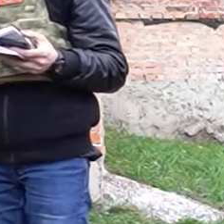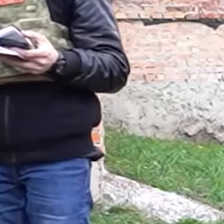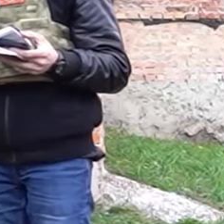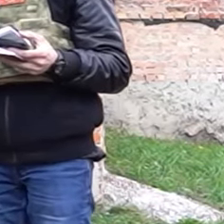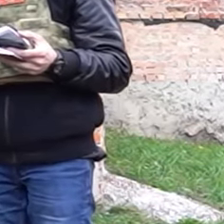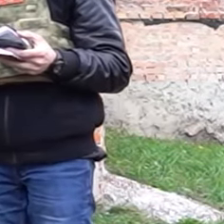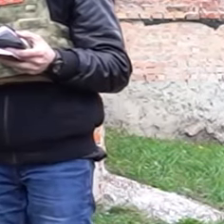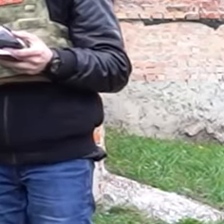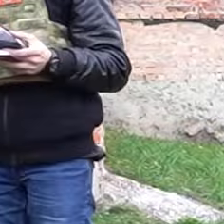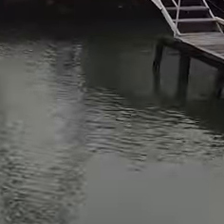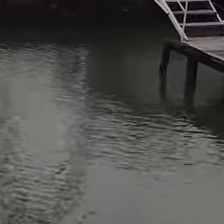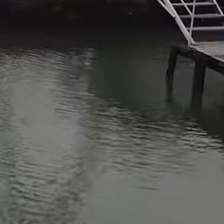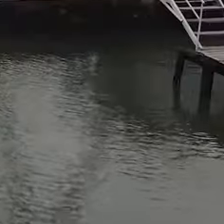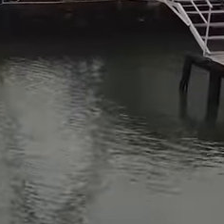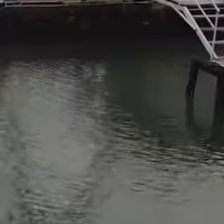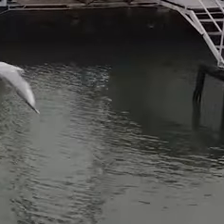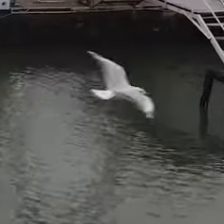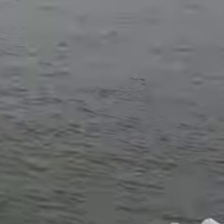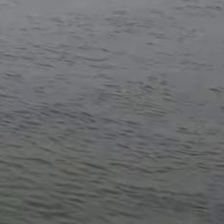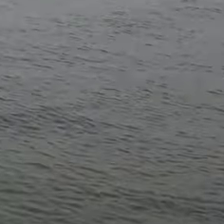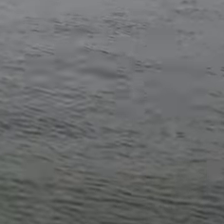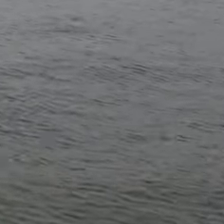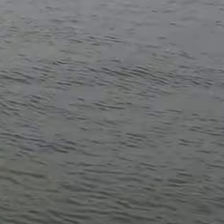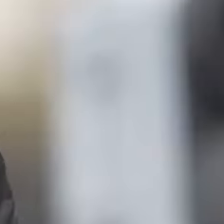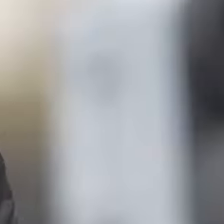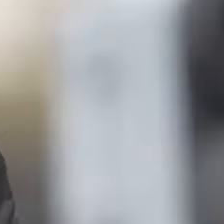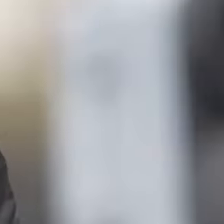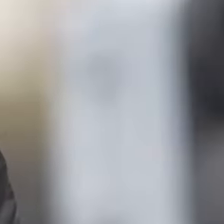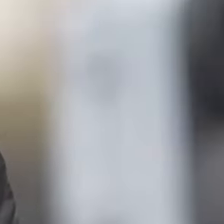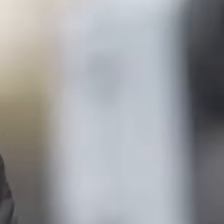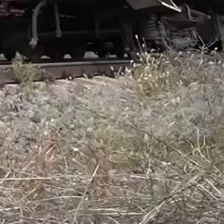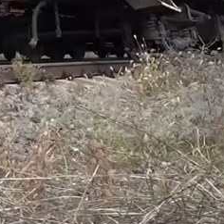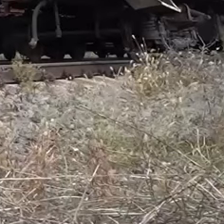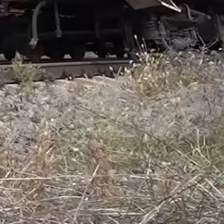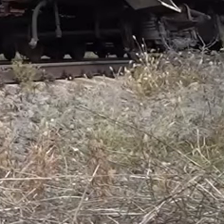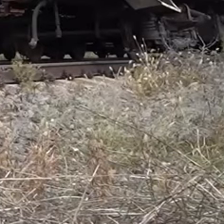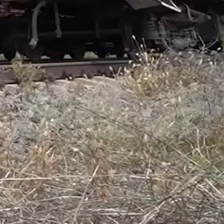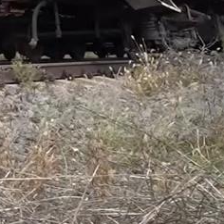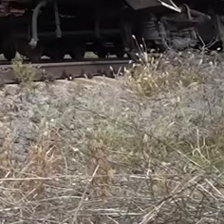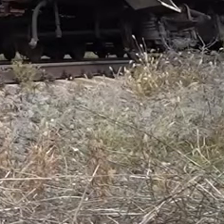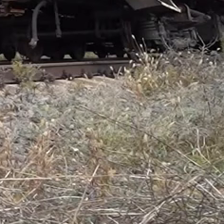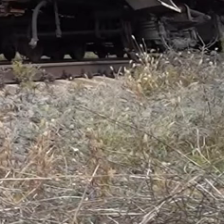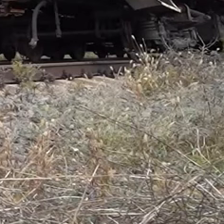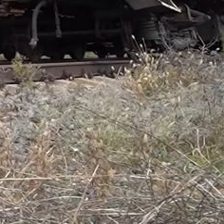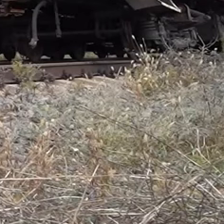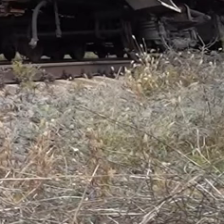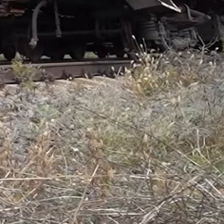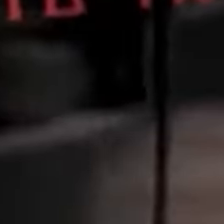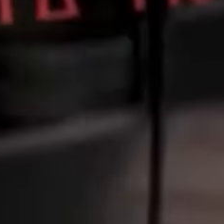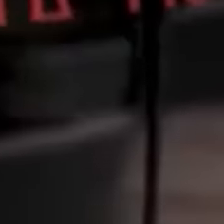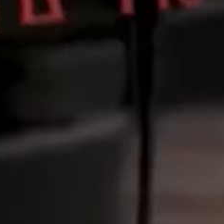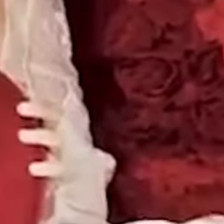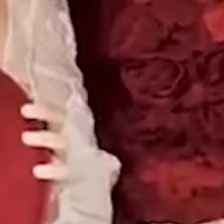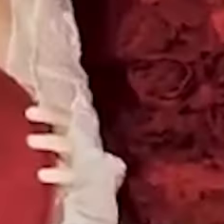В связи с обстрелом мы перейдем в храм. И Библия. Нынешняя война – это логичное библейское